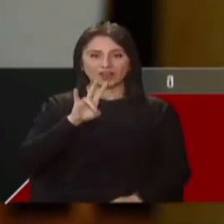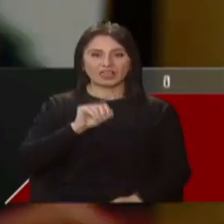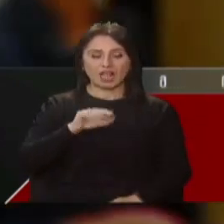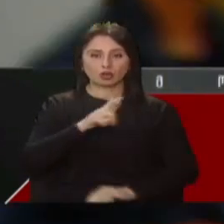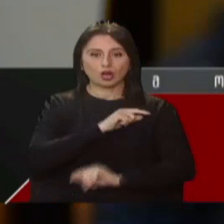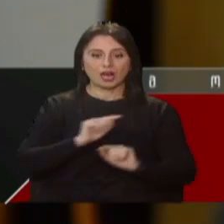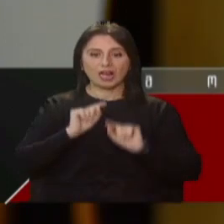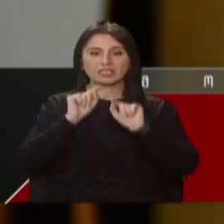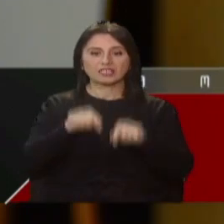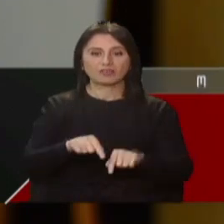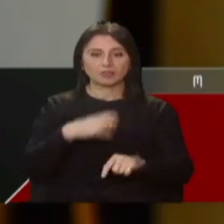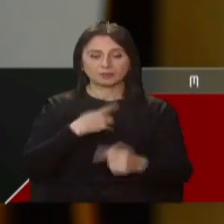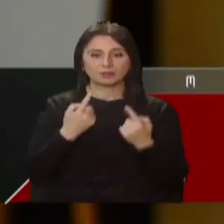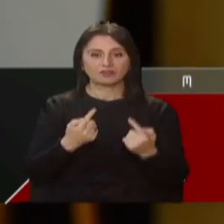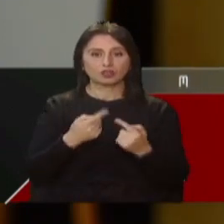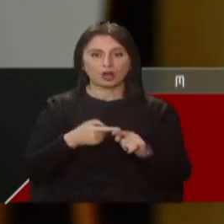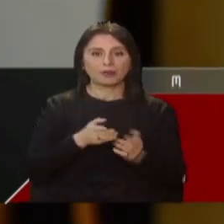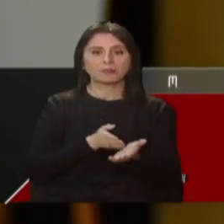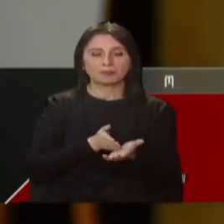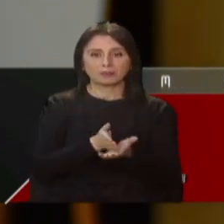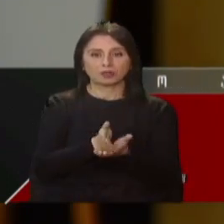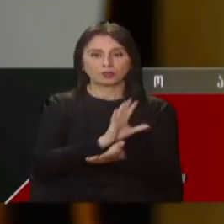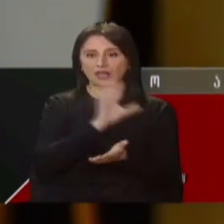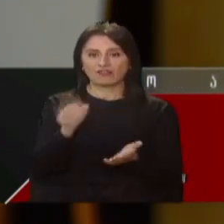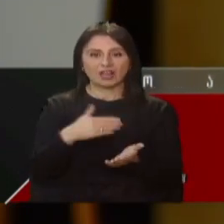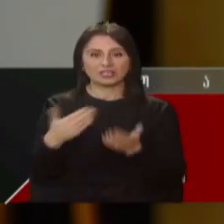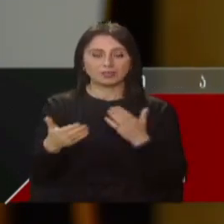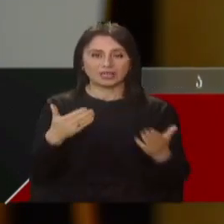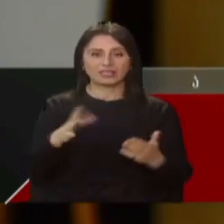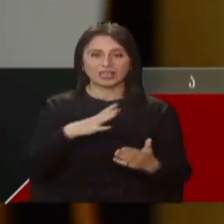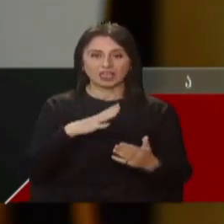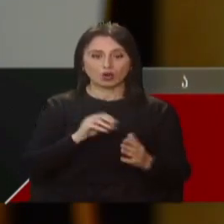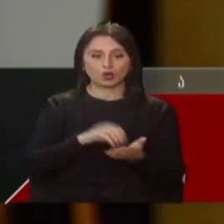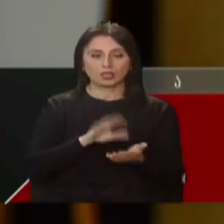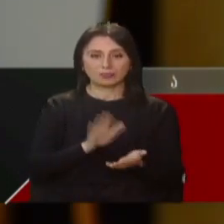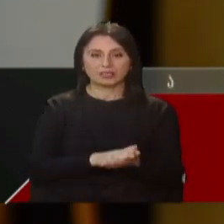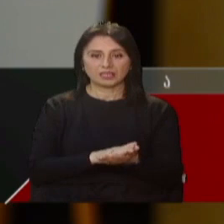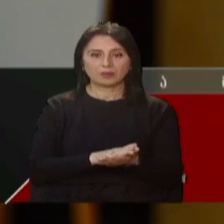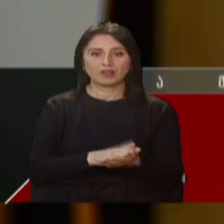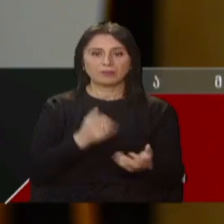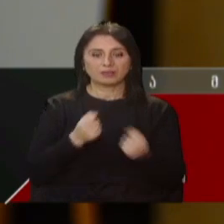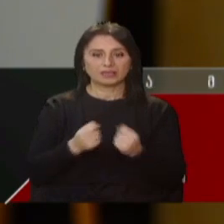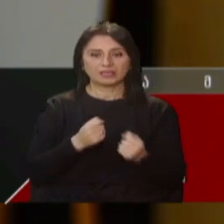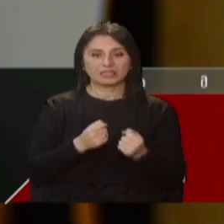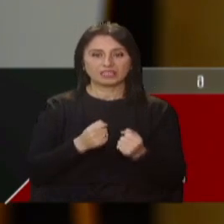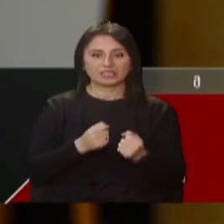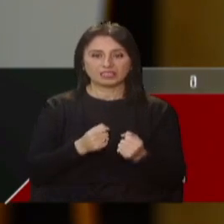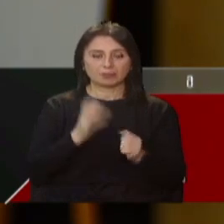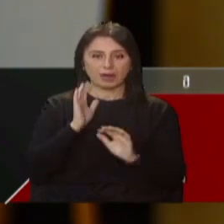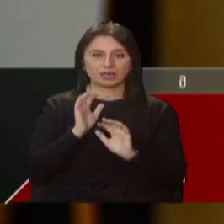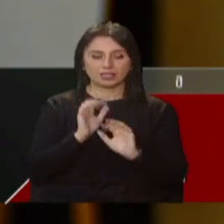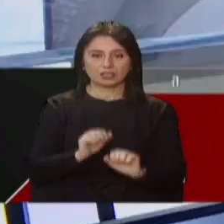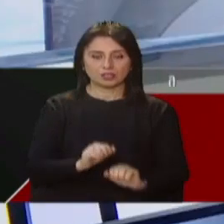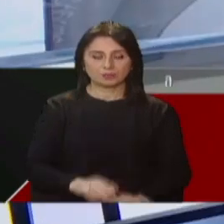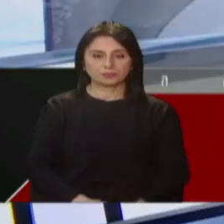ნატოში გაწევრების მნიშვნელობა და ამიმართულებით ყველას მხრიდან იქნა დაფიქსირებული მტკიცე და ურღევი